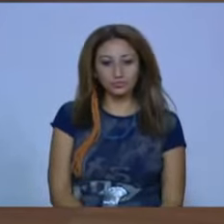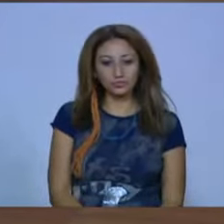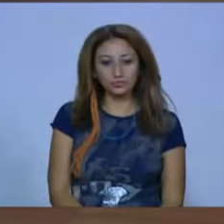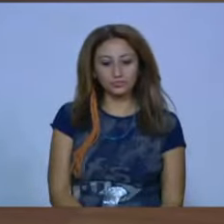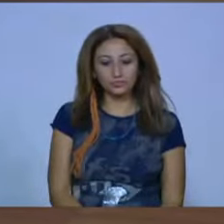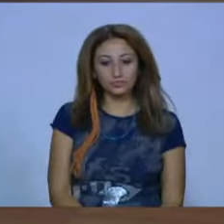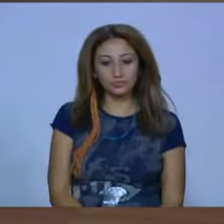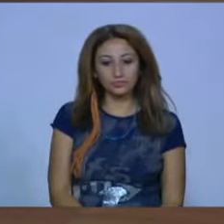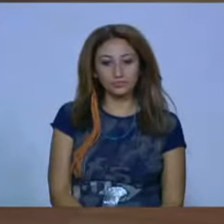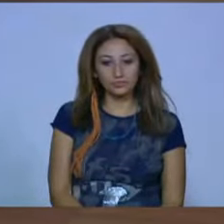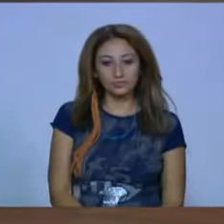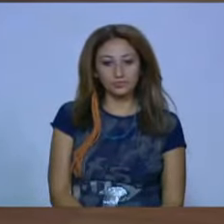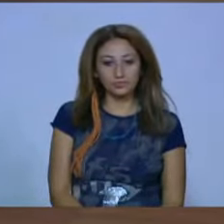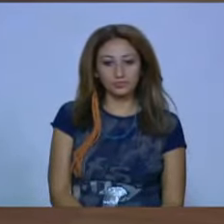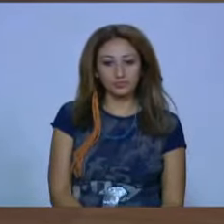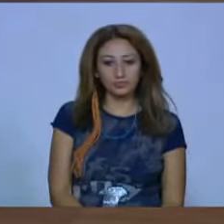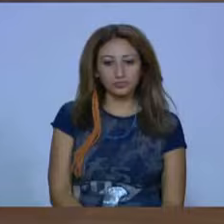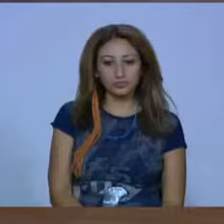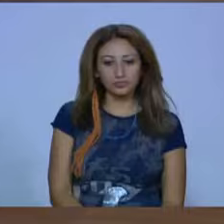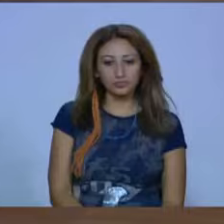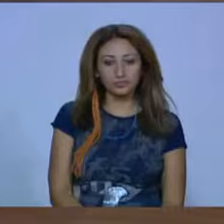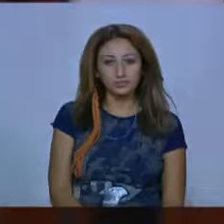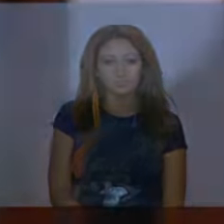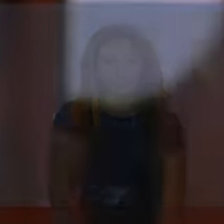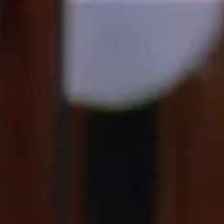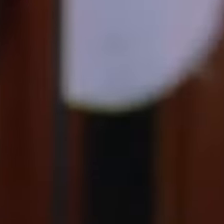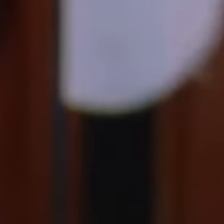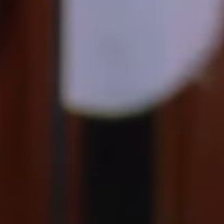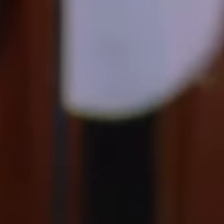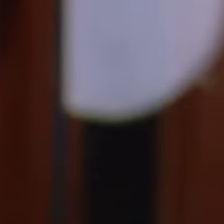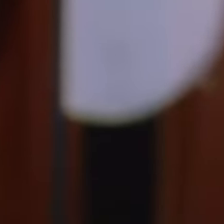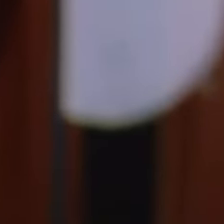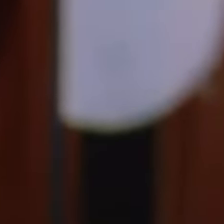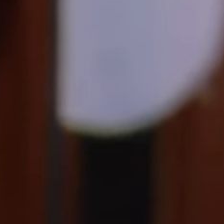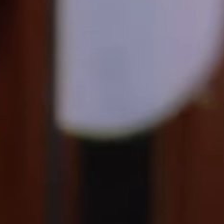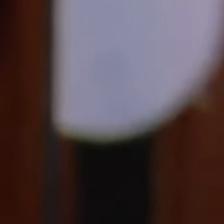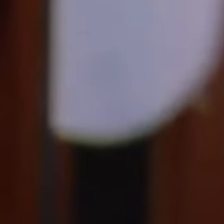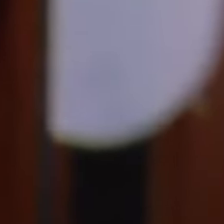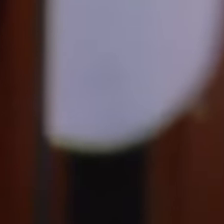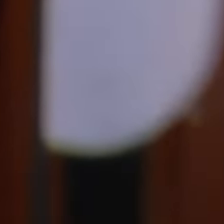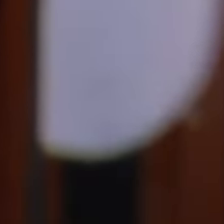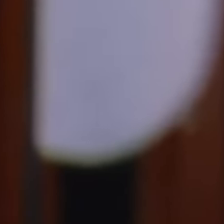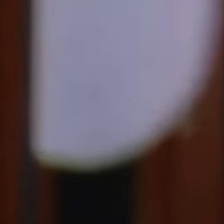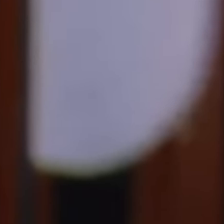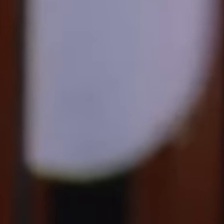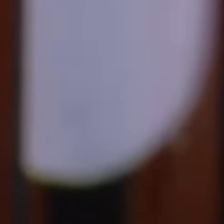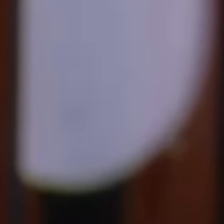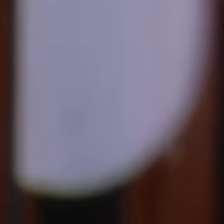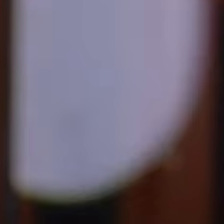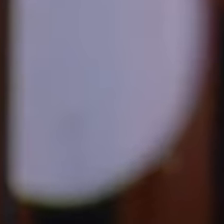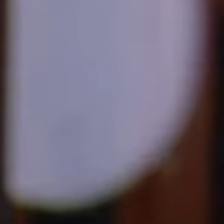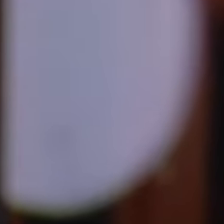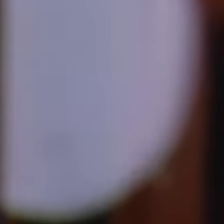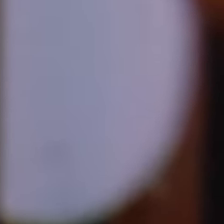يا صلاة الزين يا صلاة الزين على